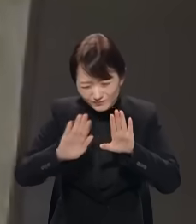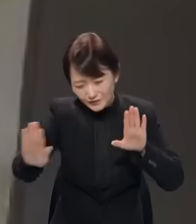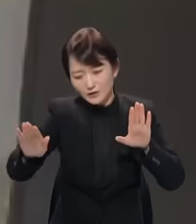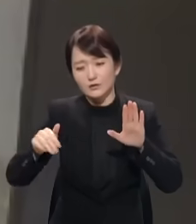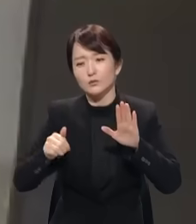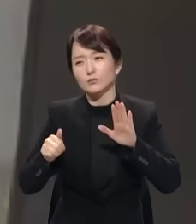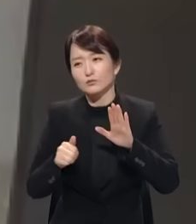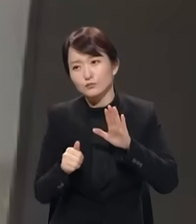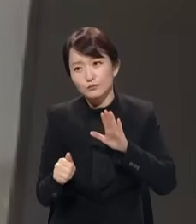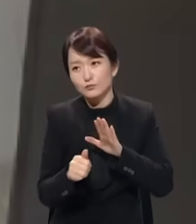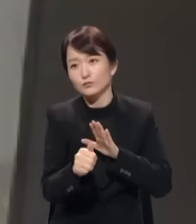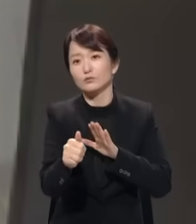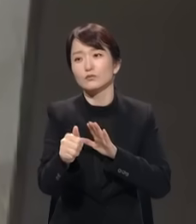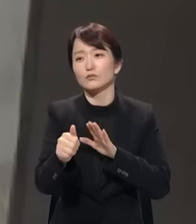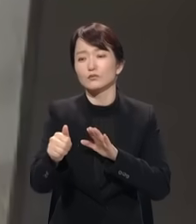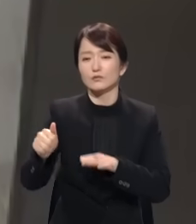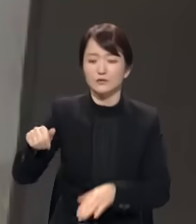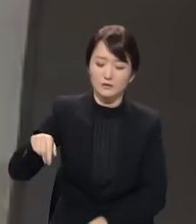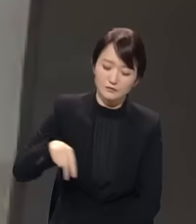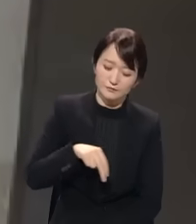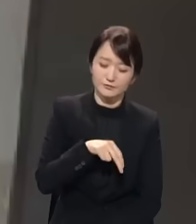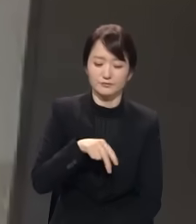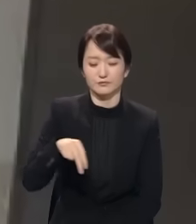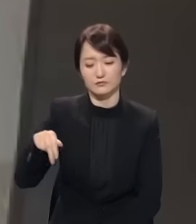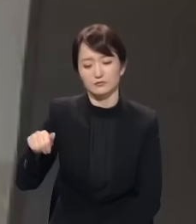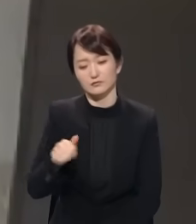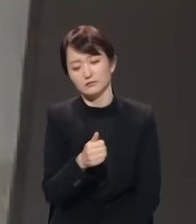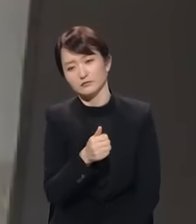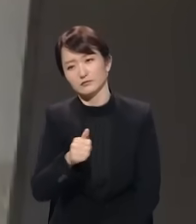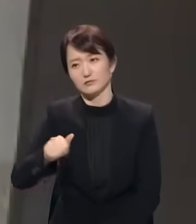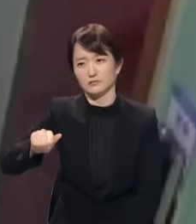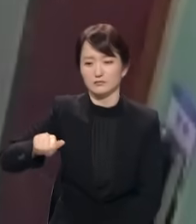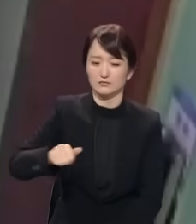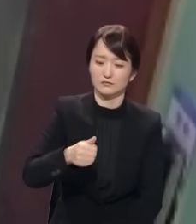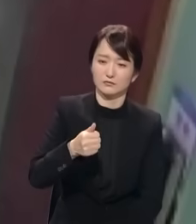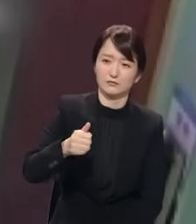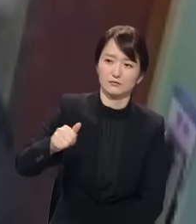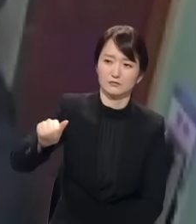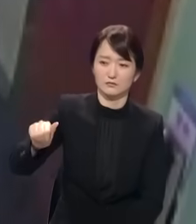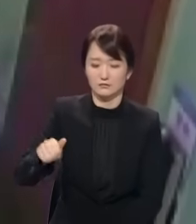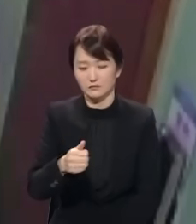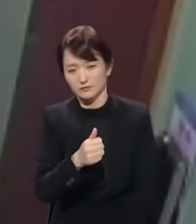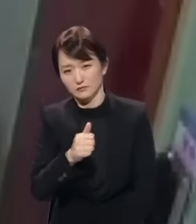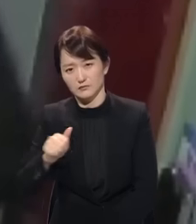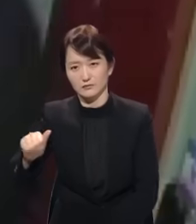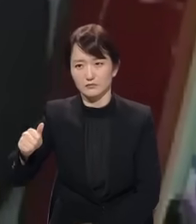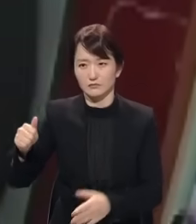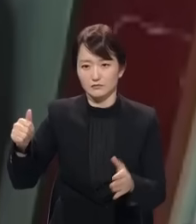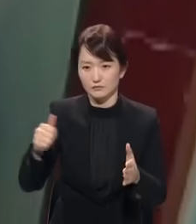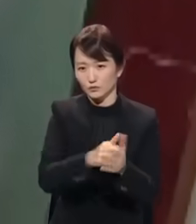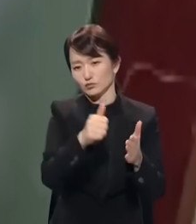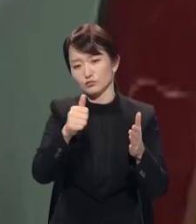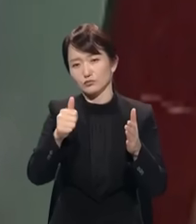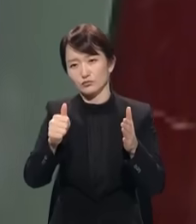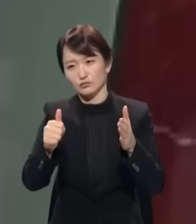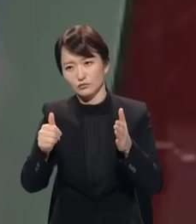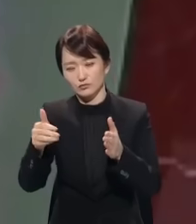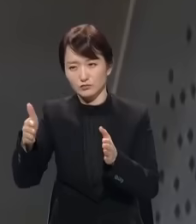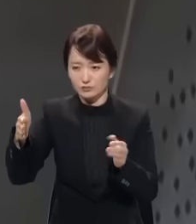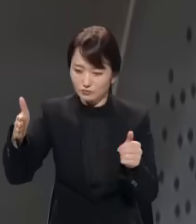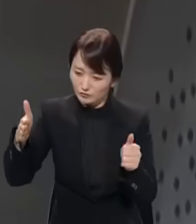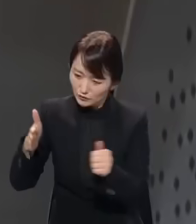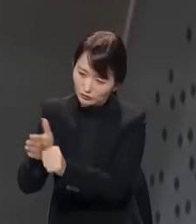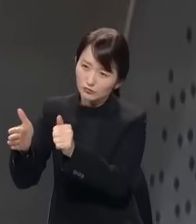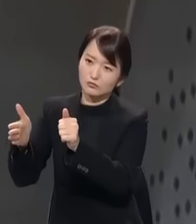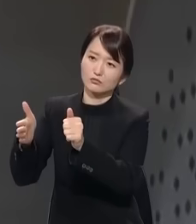들어왔어요. 자폭도를 성큼성큼 걸어가는데 연신 호랑나비 춤을 쿵쿵 여기저기 부딪히더니 어디론가 지금 아